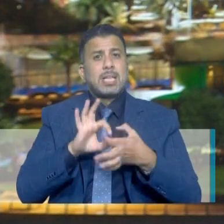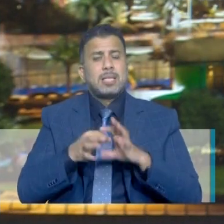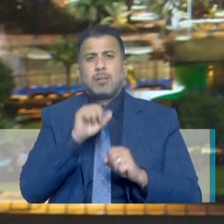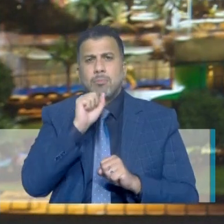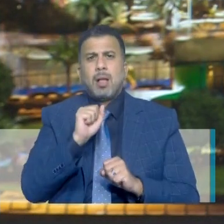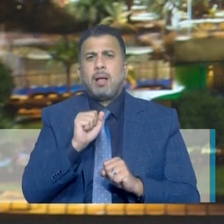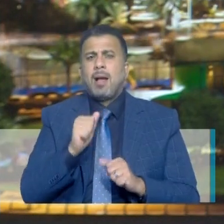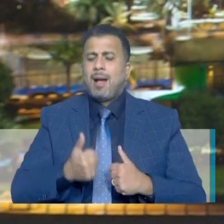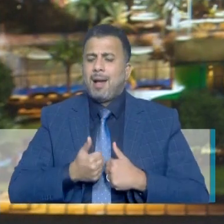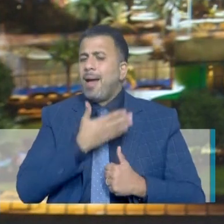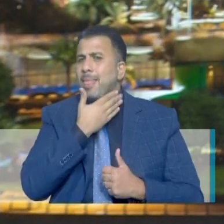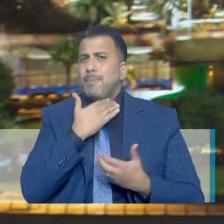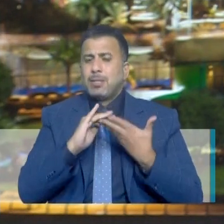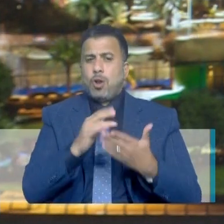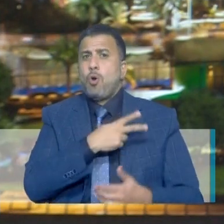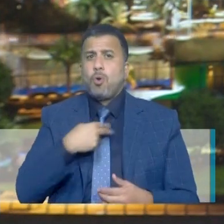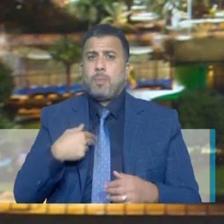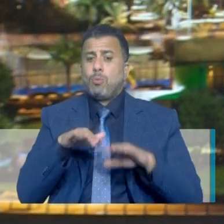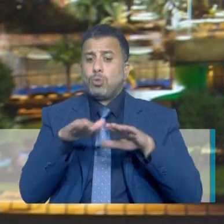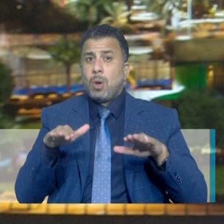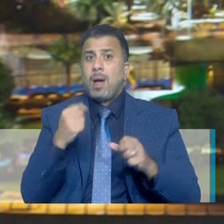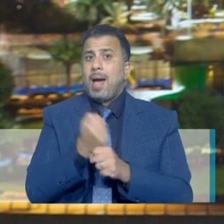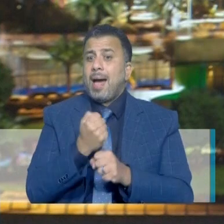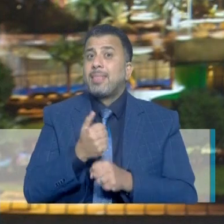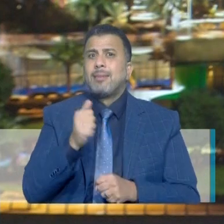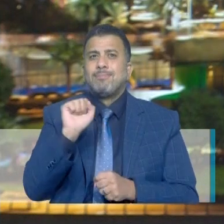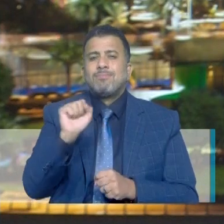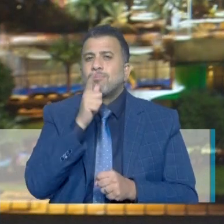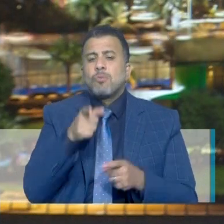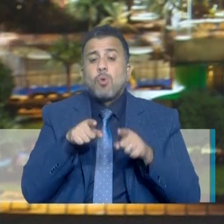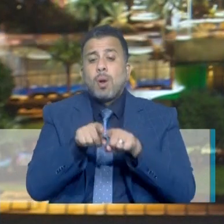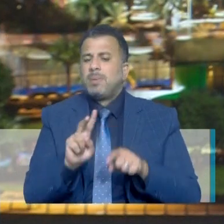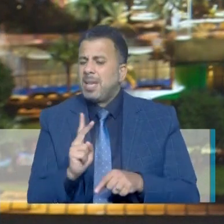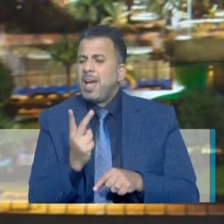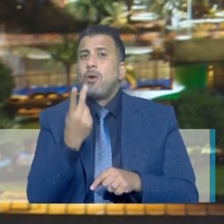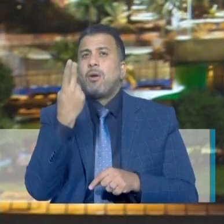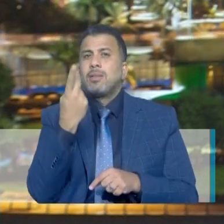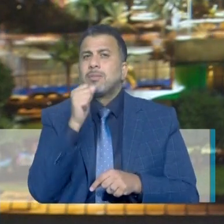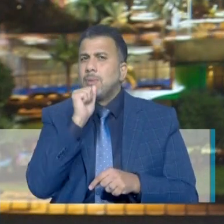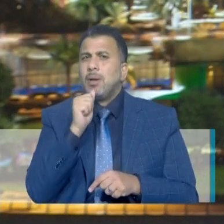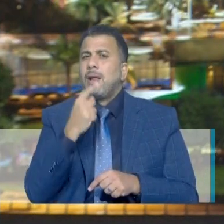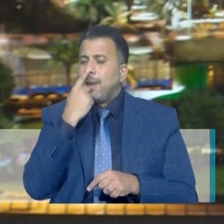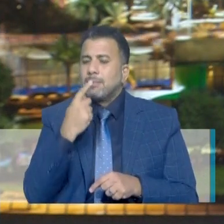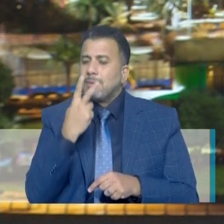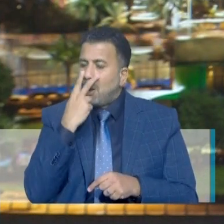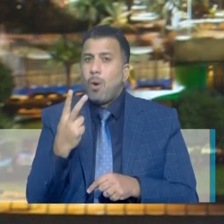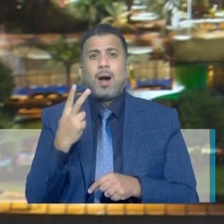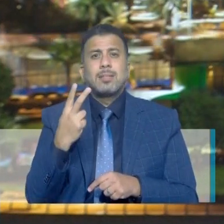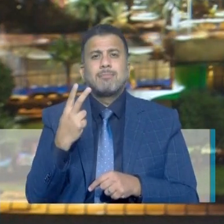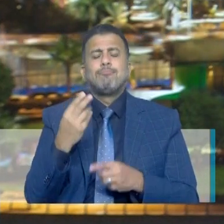وتعزيز جوده الخدمات الحكوميه ومستوى الاداء بما يواكب المتغيرات ويلبي